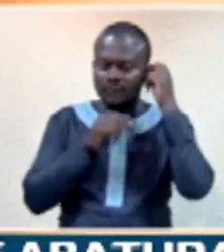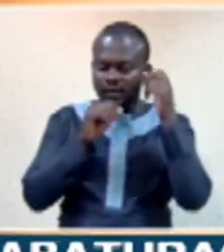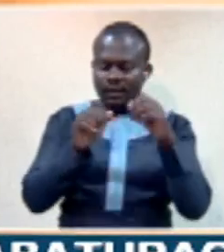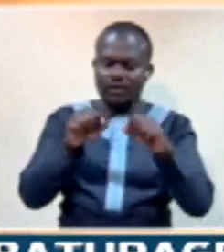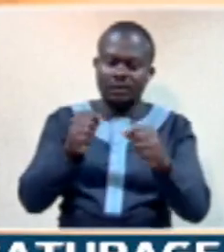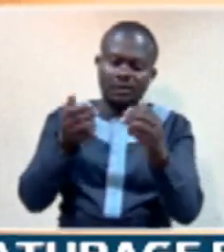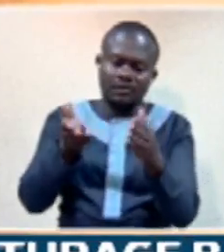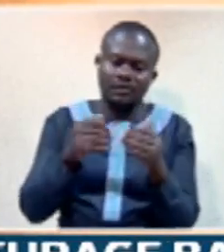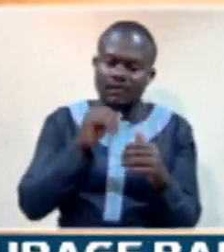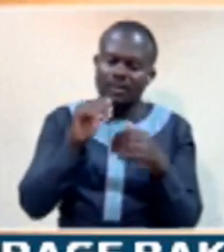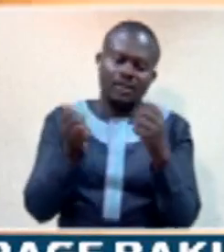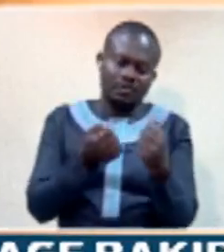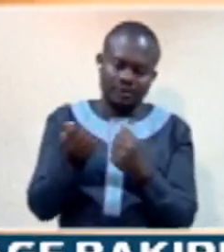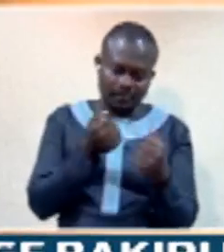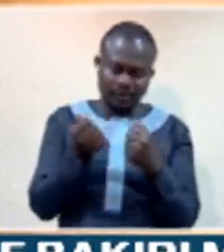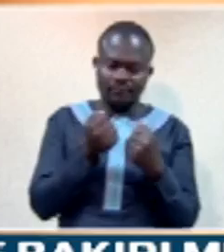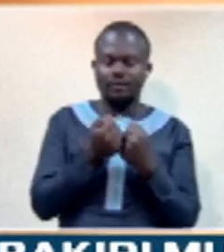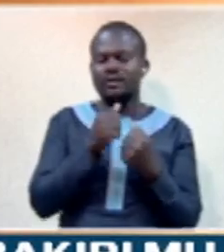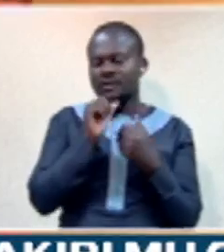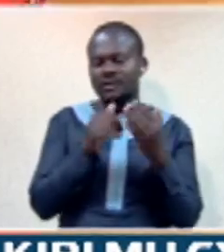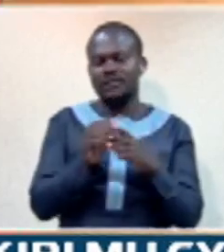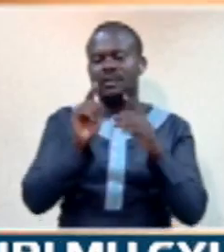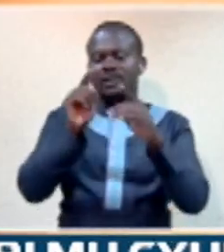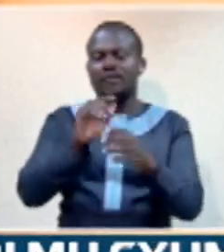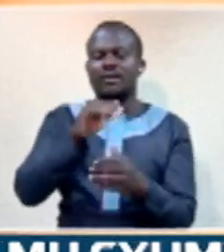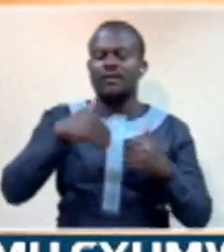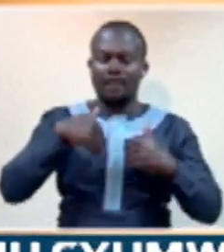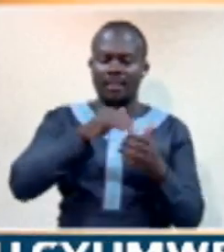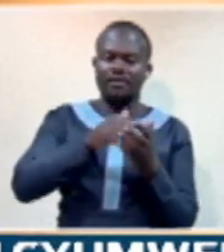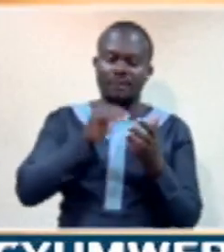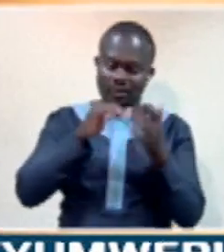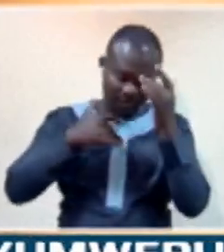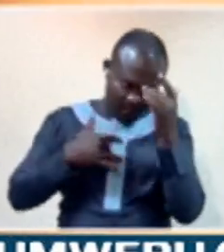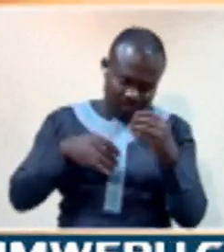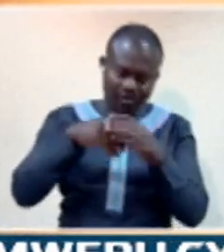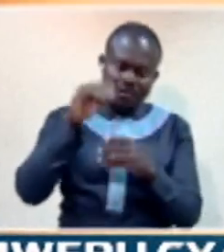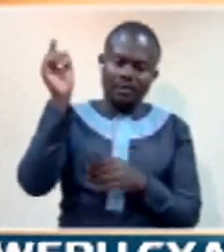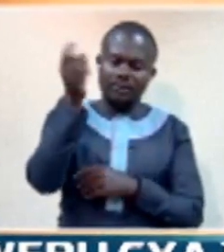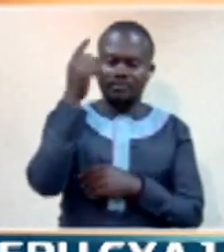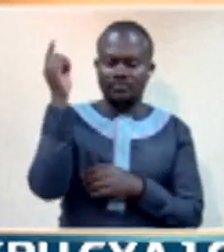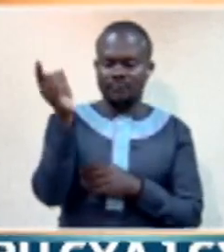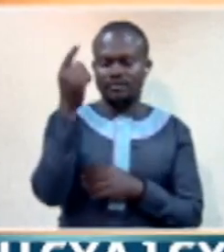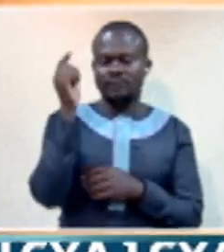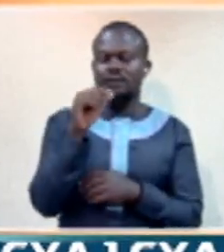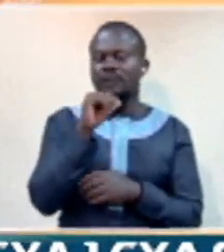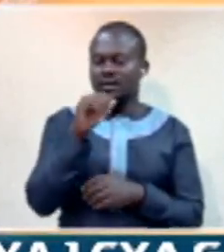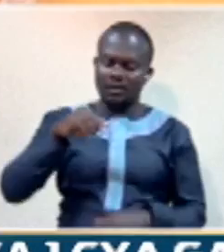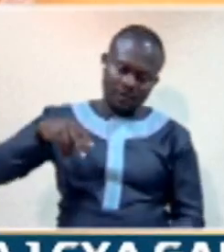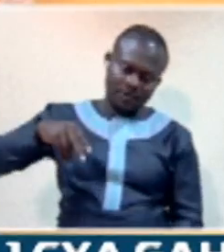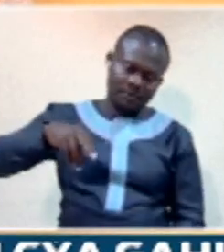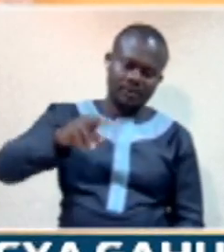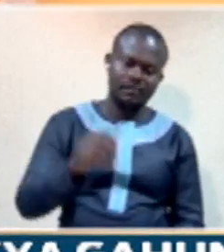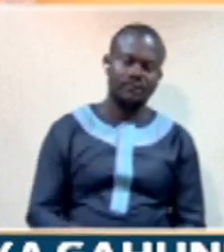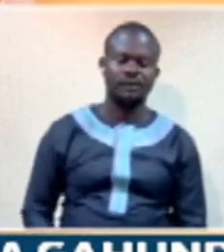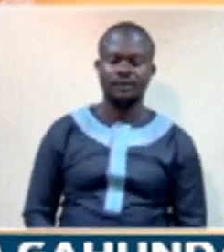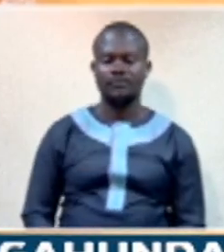moto zihari, nta modoka, nturi bujye no ku kigo ndabuzima utarembye ngo baguhe ambulance. Ni amaguru. Kandi